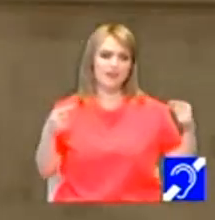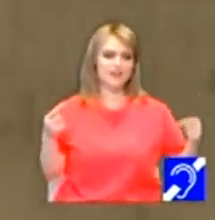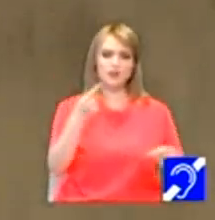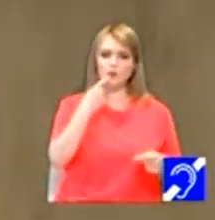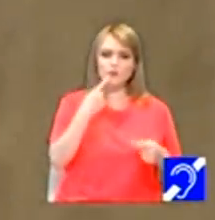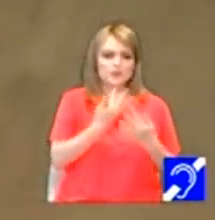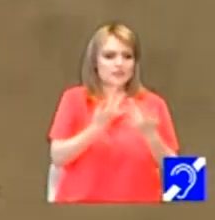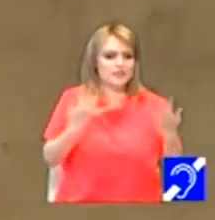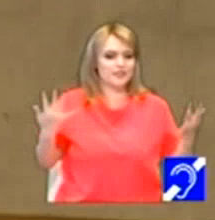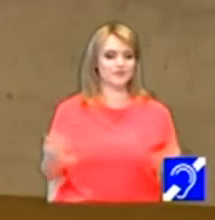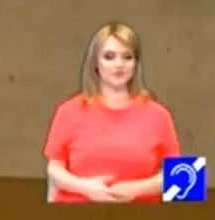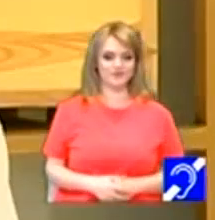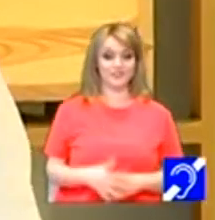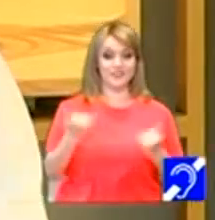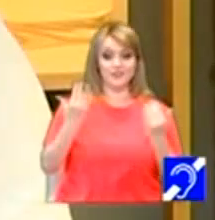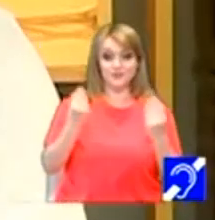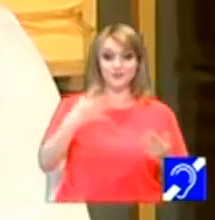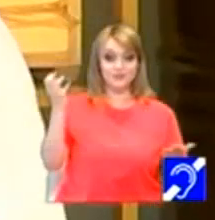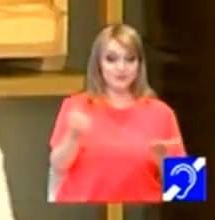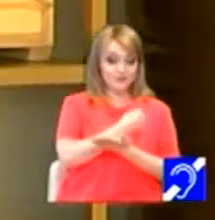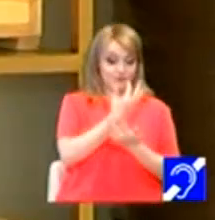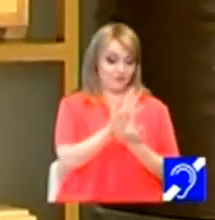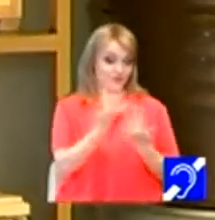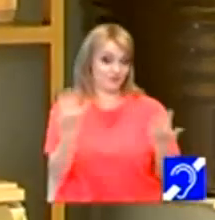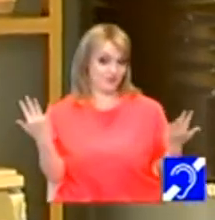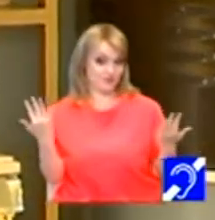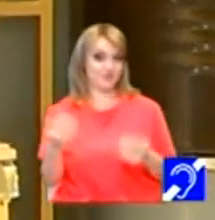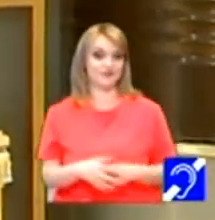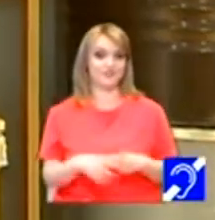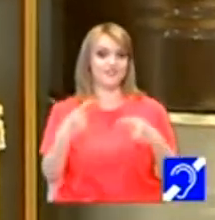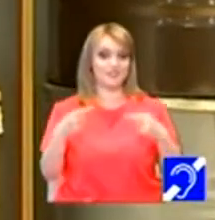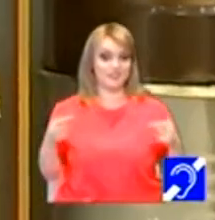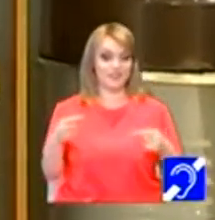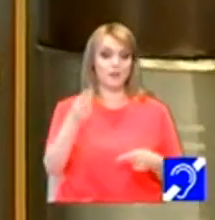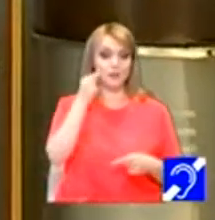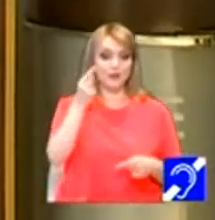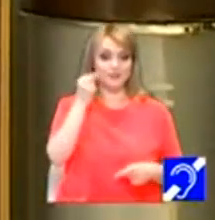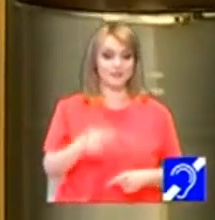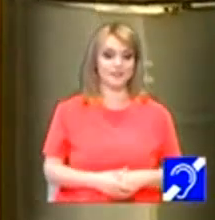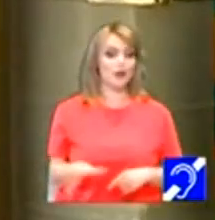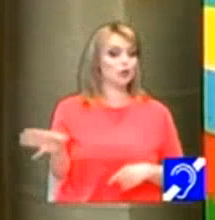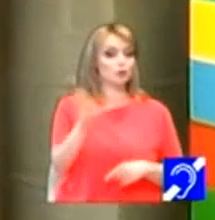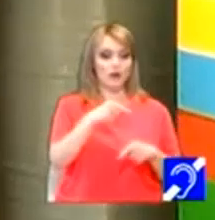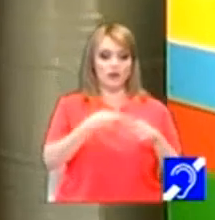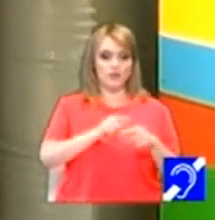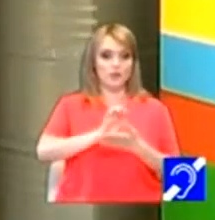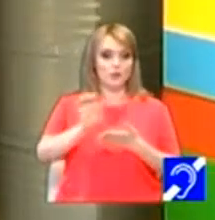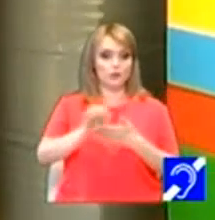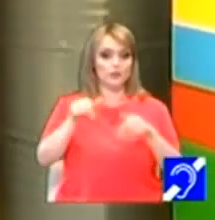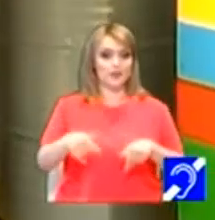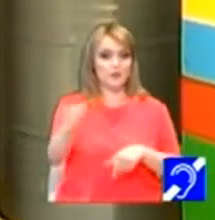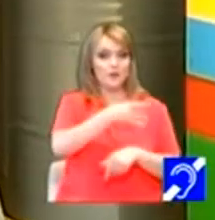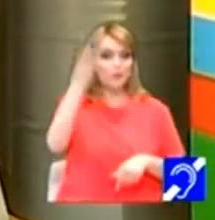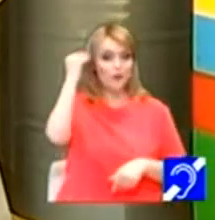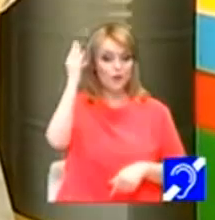toate gusturile. La moment am reușit ca să avem o colecție de diferite tipuri de miere, toate care sunt produse în Republica Moldova.